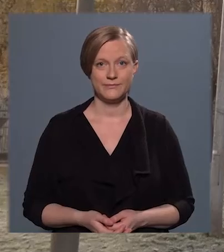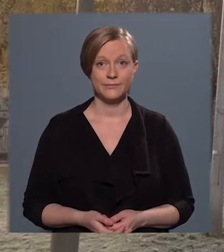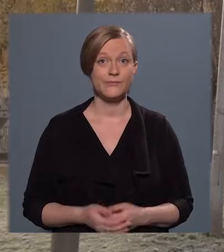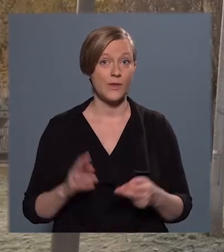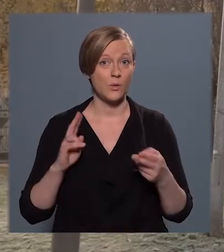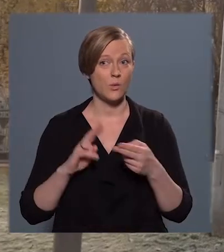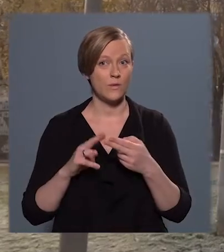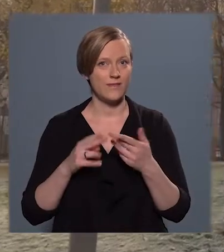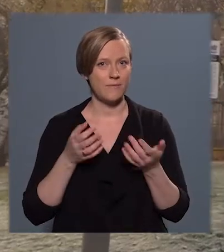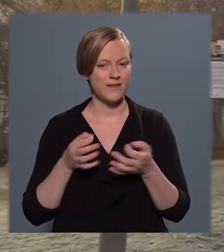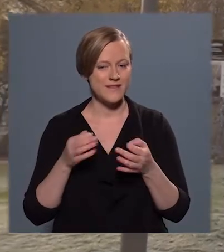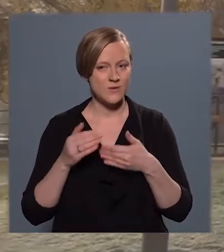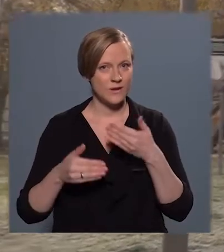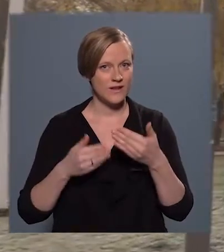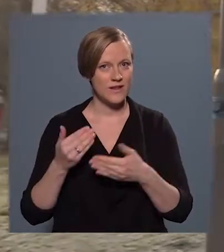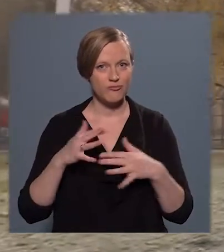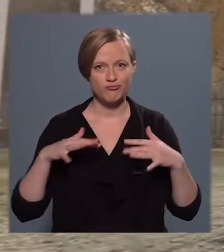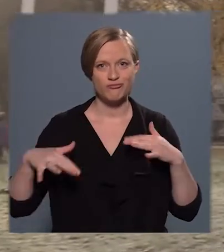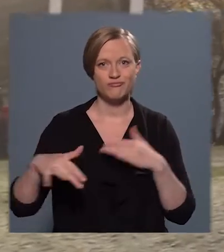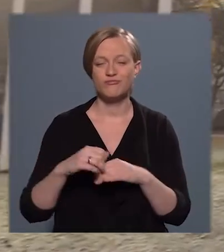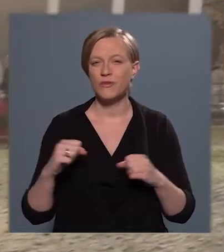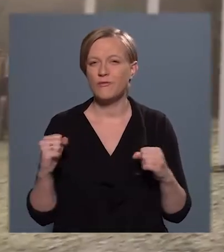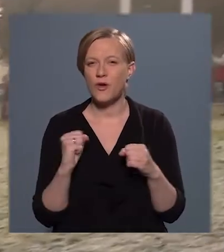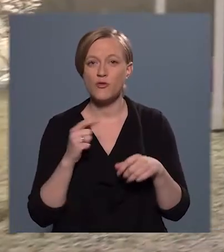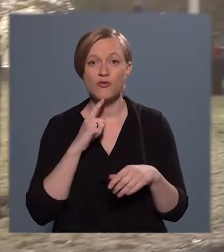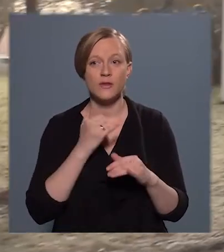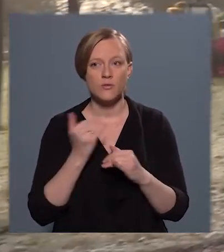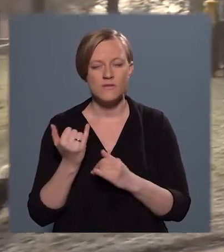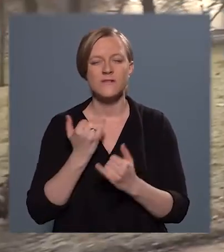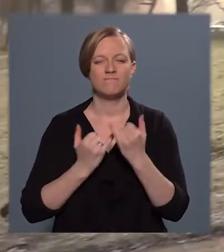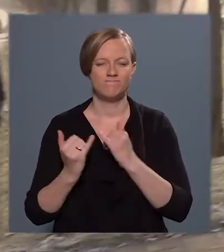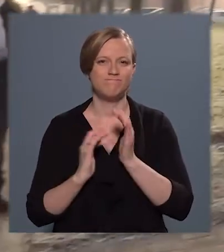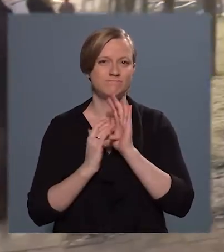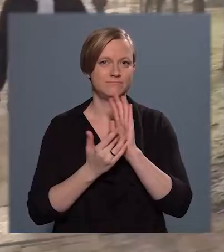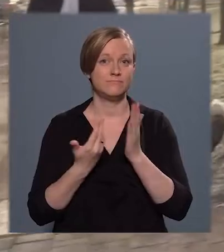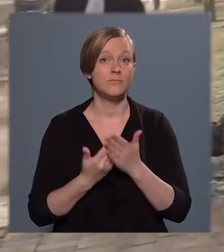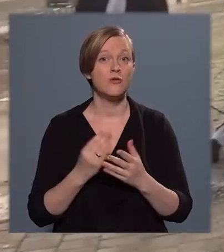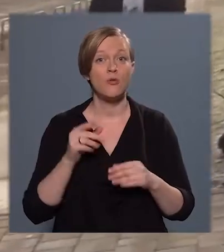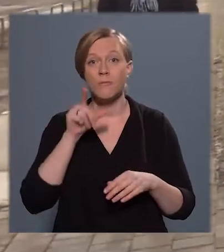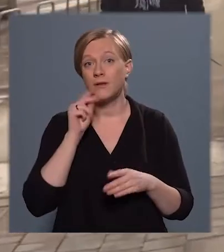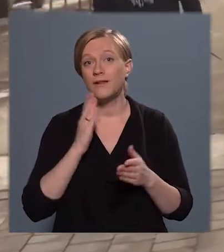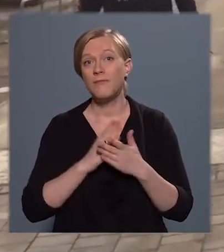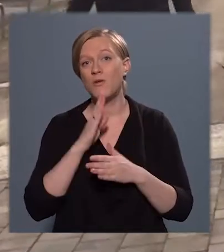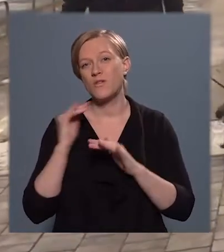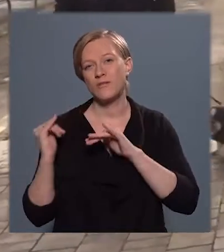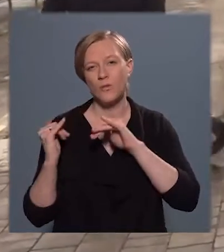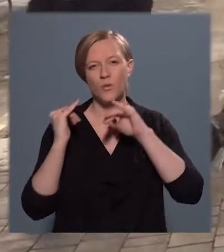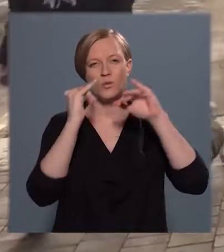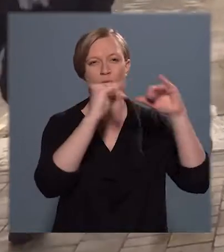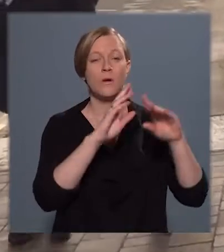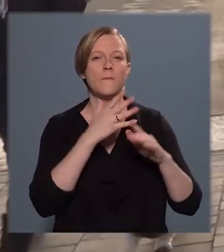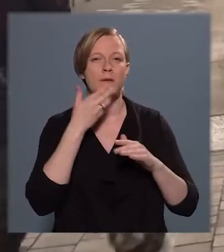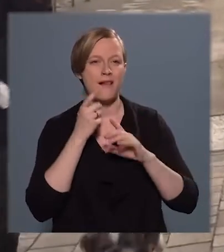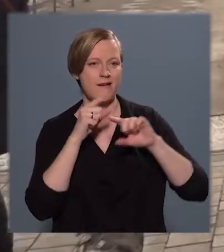Az ünnepekre készülődés forgataga a fagyos időszak beköszöntét is jelzi. Sok madár már ősszel megkezdi vonulását melegebb tájakra,